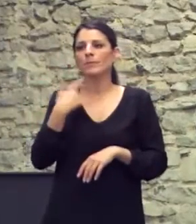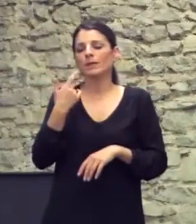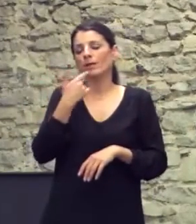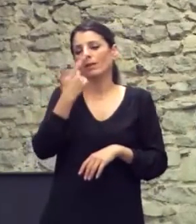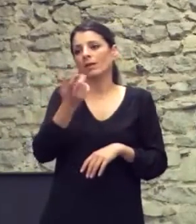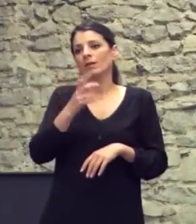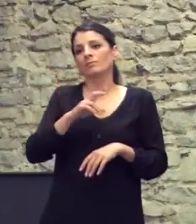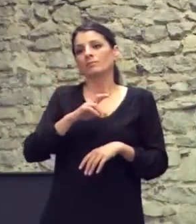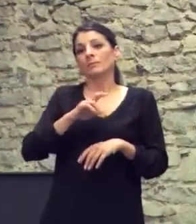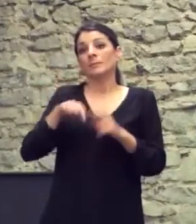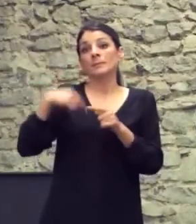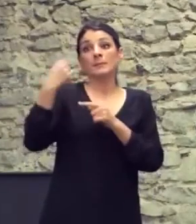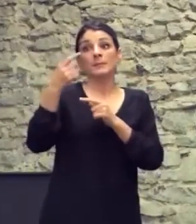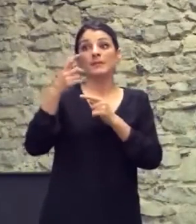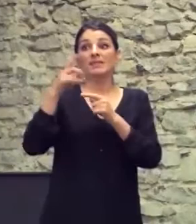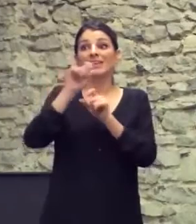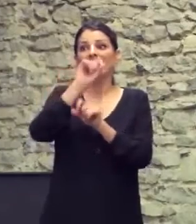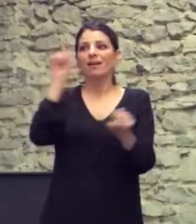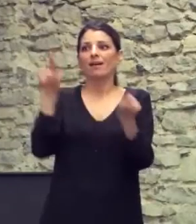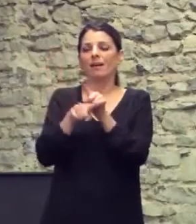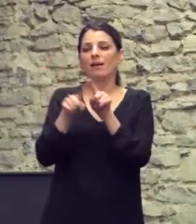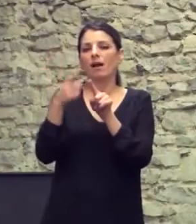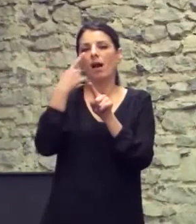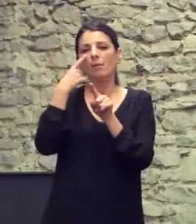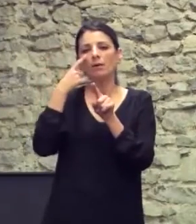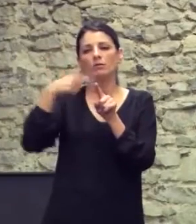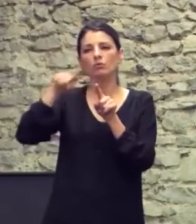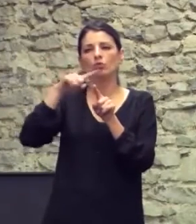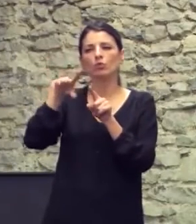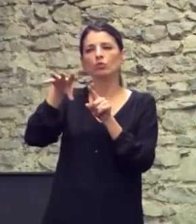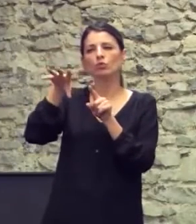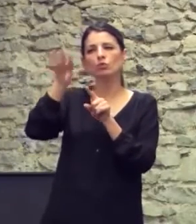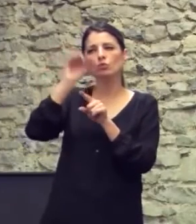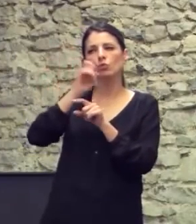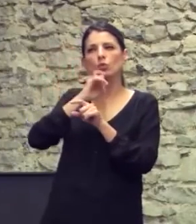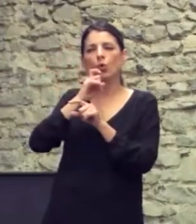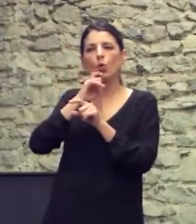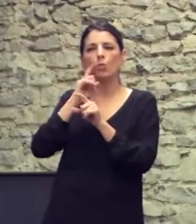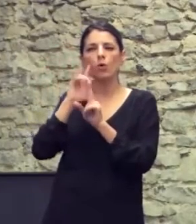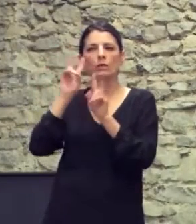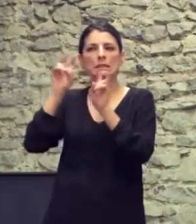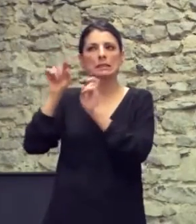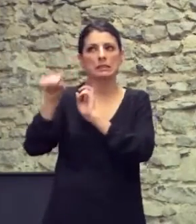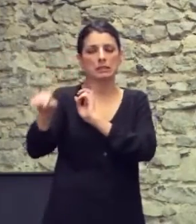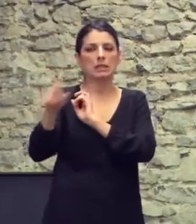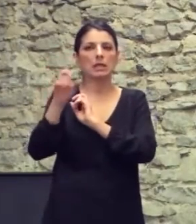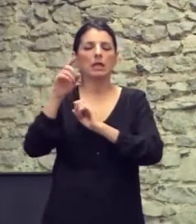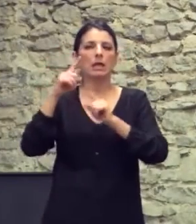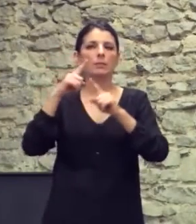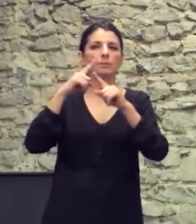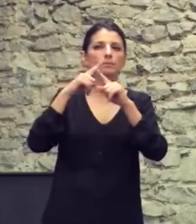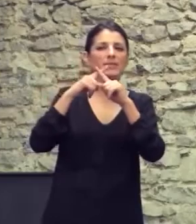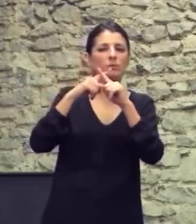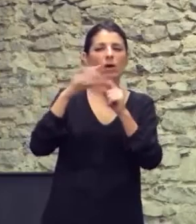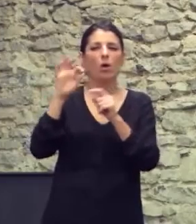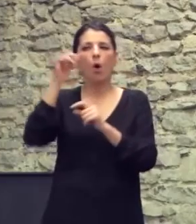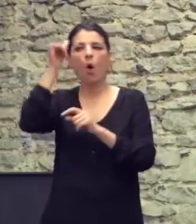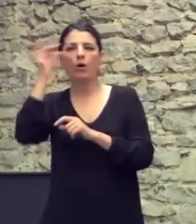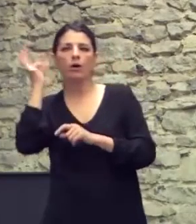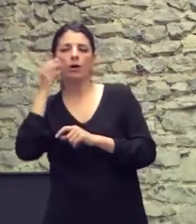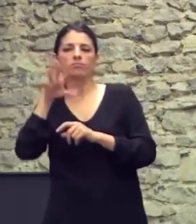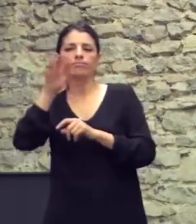urrengo galdera delako nola ulertzen dugu kontu hau, nola ulertzen dugu seksualitatearen kontu hau, eta nola ulertzen dugu generoaren kontu hau.